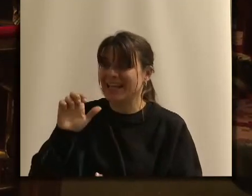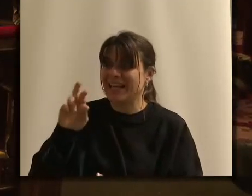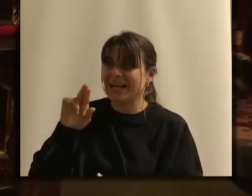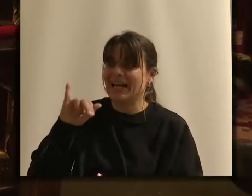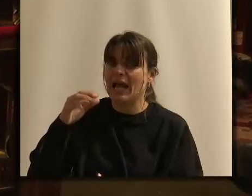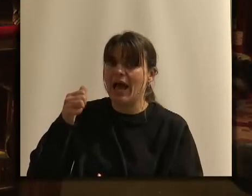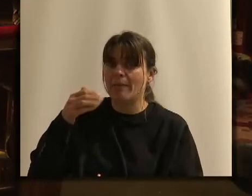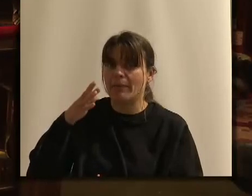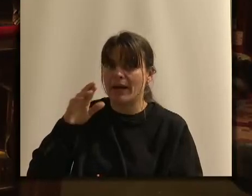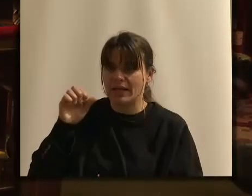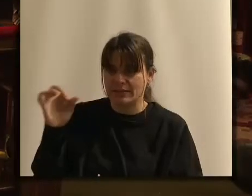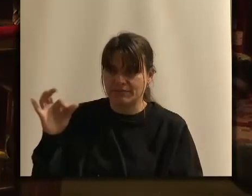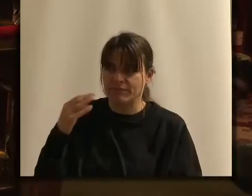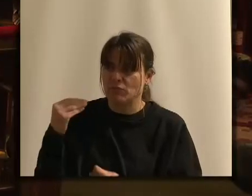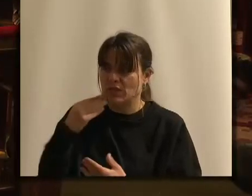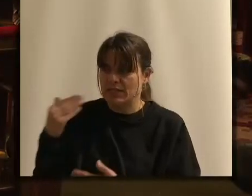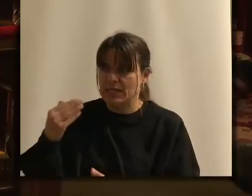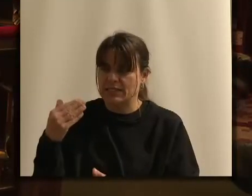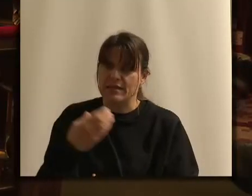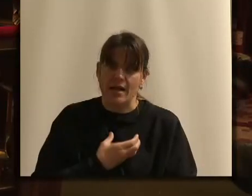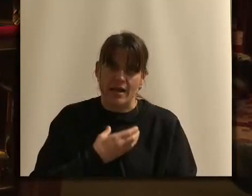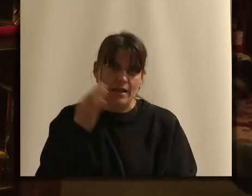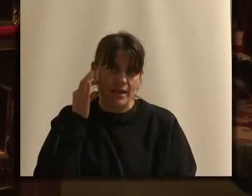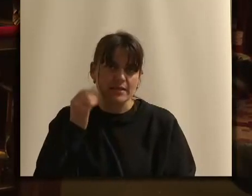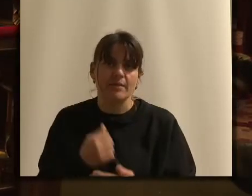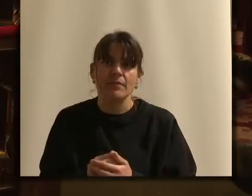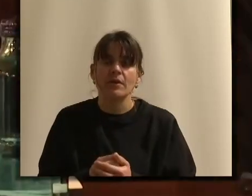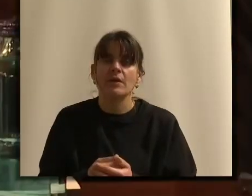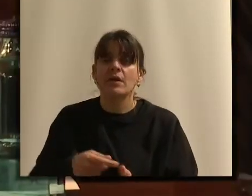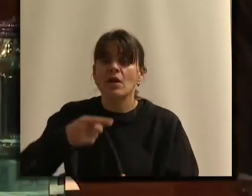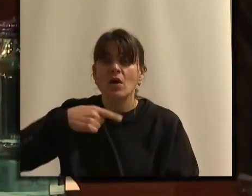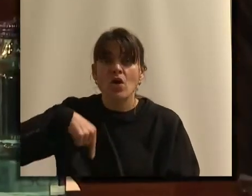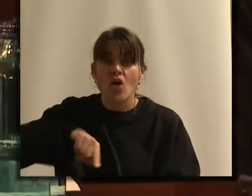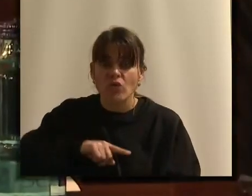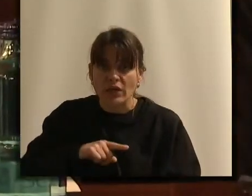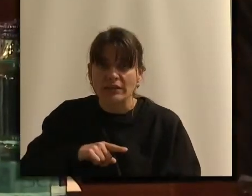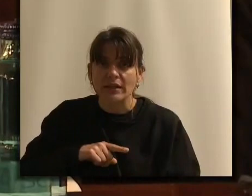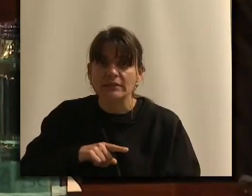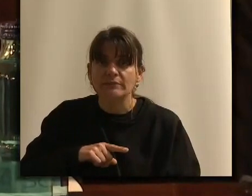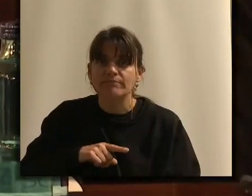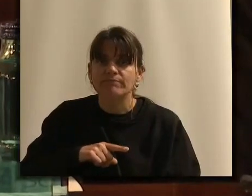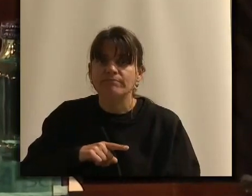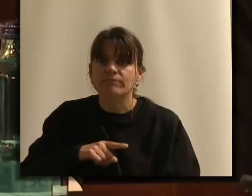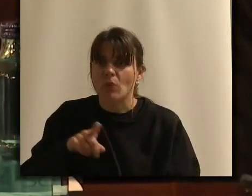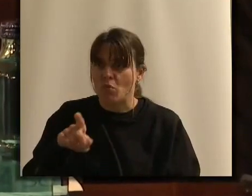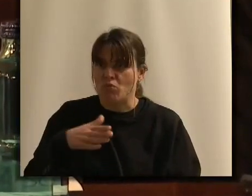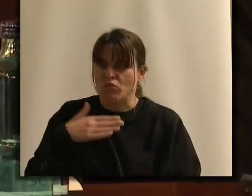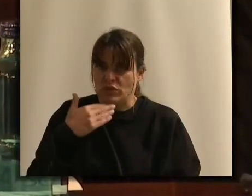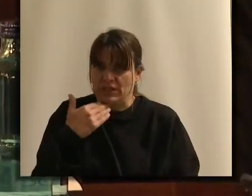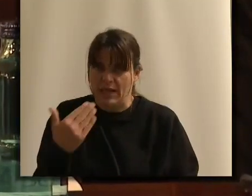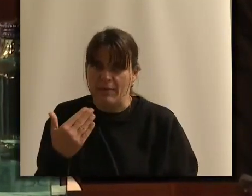Sí, gràcies, alcaldessa. Bé, no, nosaltres no sabem a quina taula estaria de l'Ajuntament, en tot cas, ho haurien de saber